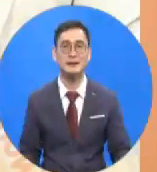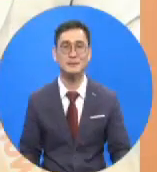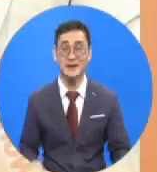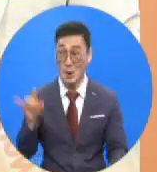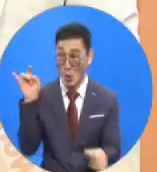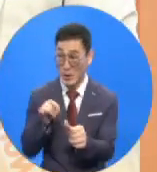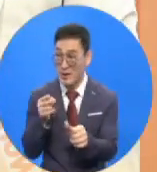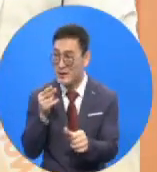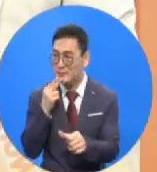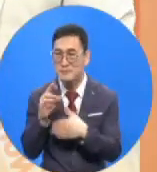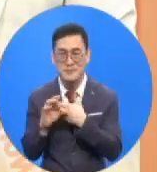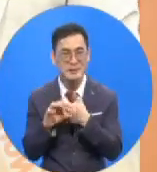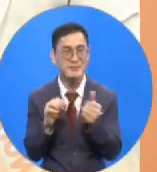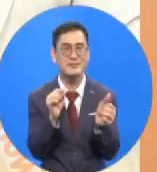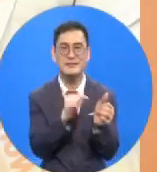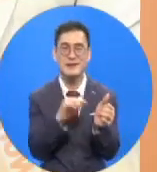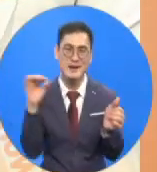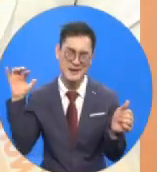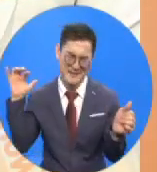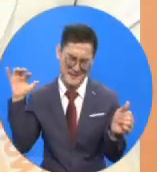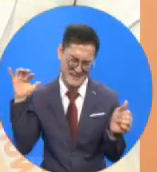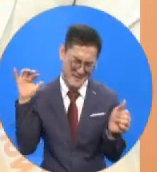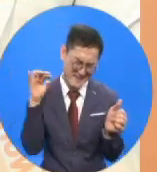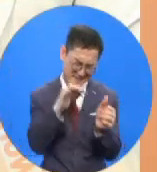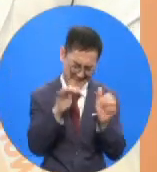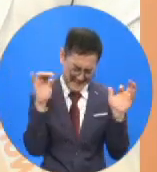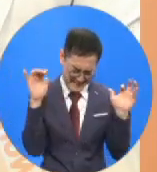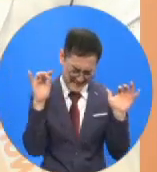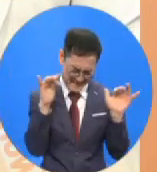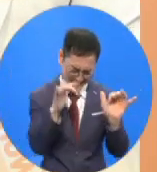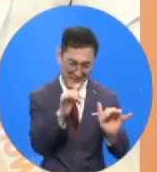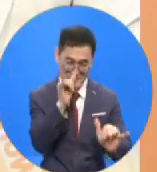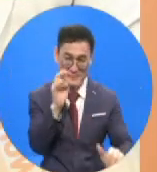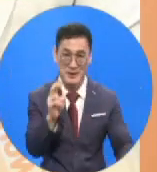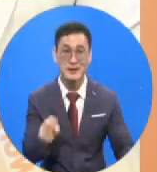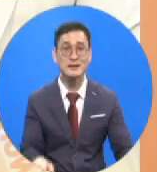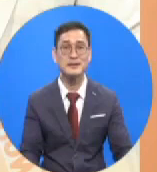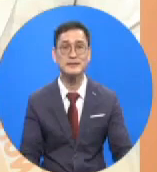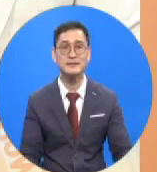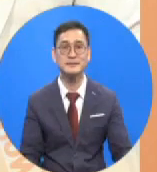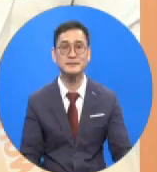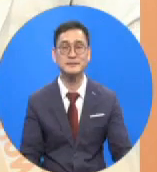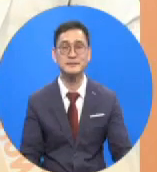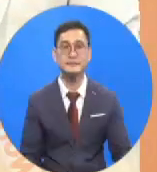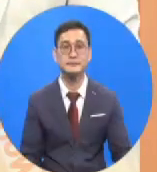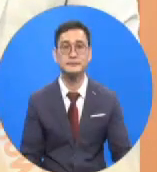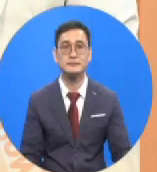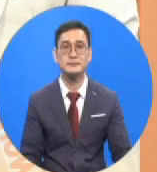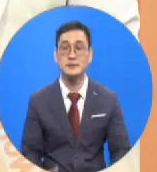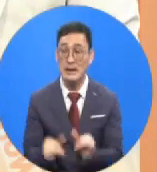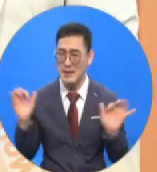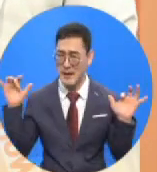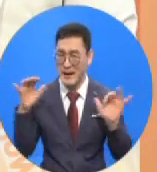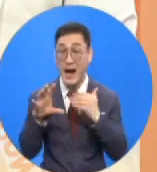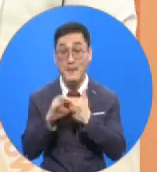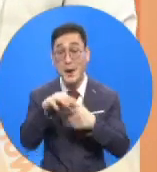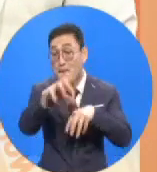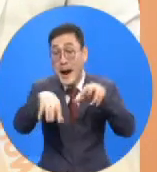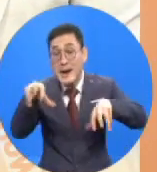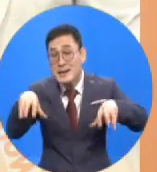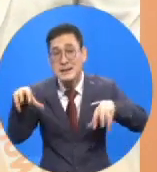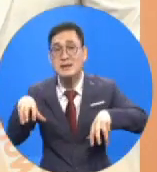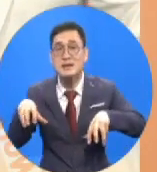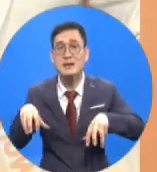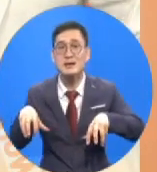몰려들 수도로 봐요 그런데 사실 오며 뭐 식사 할 거 아니에요 못 드려 부터 잘 거 아닙니까 또 카페에서 참 아시겠죠